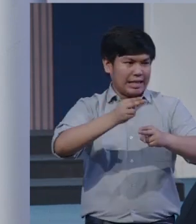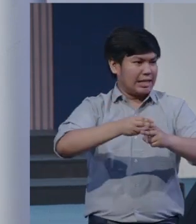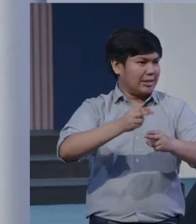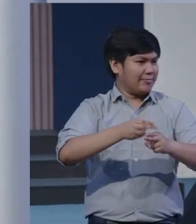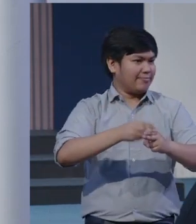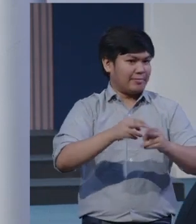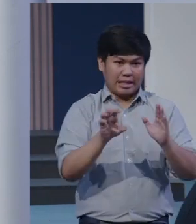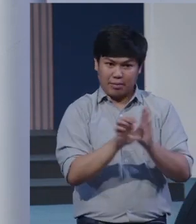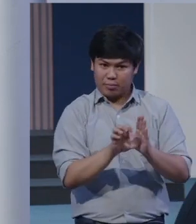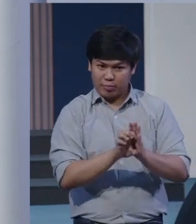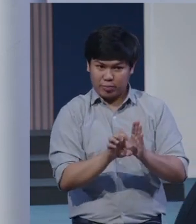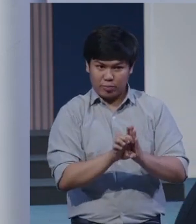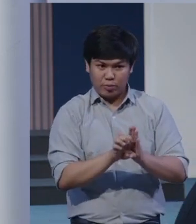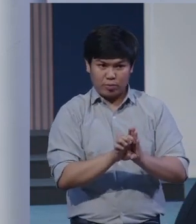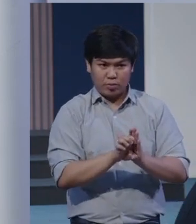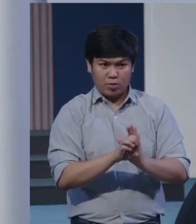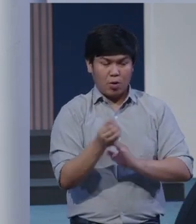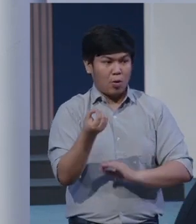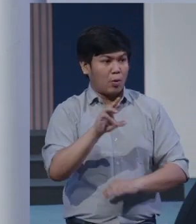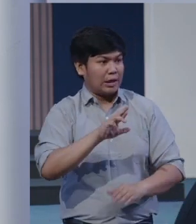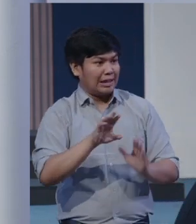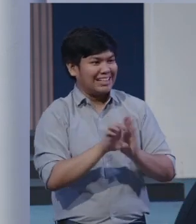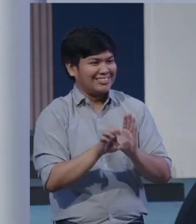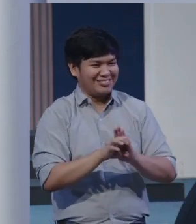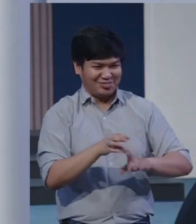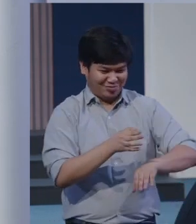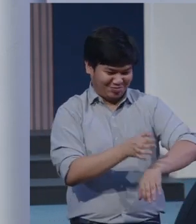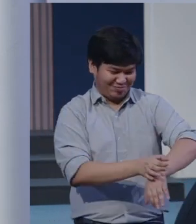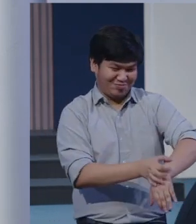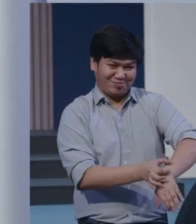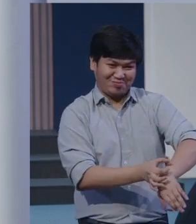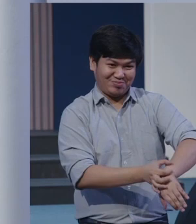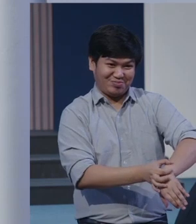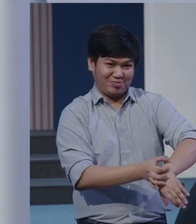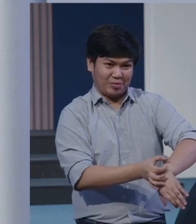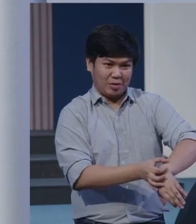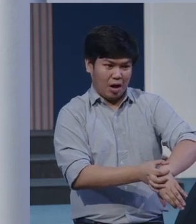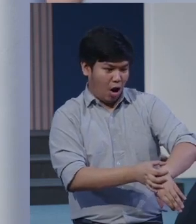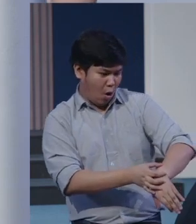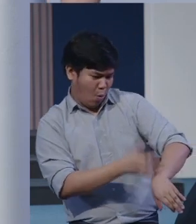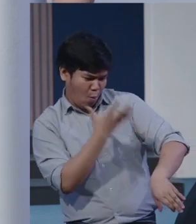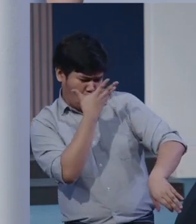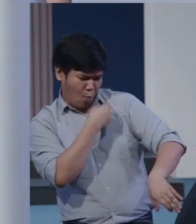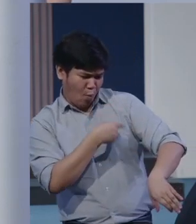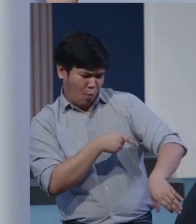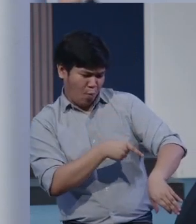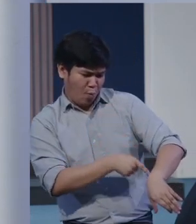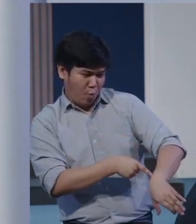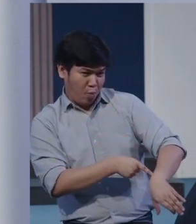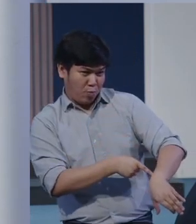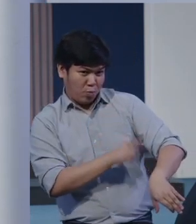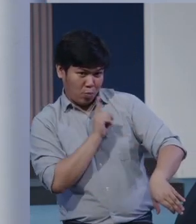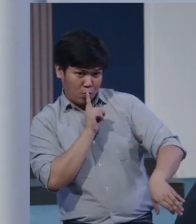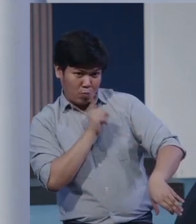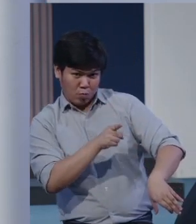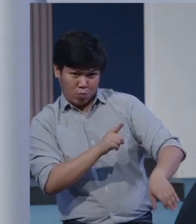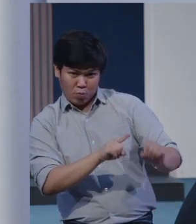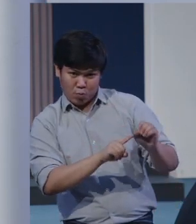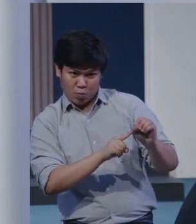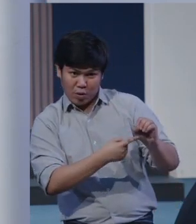pangalan o hindi totoong pagkatao So yung salitang sudo ang ibig sabihin hindi